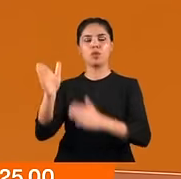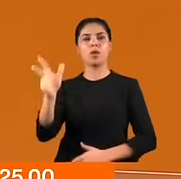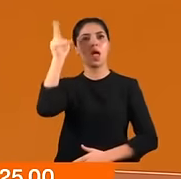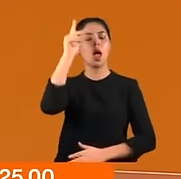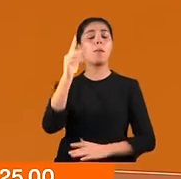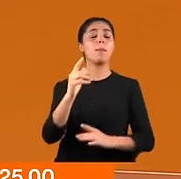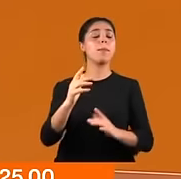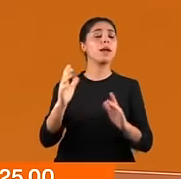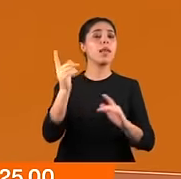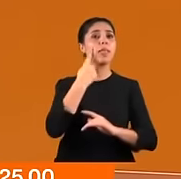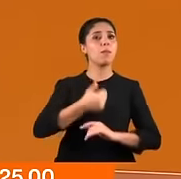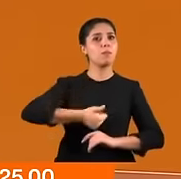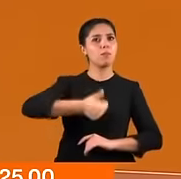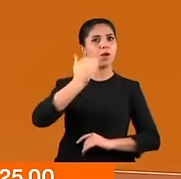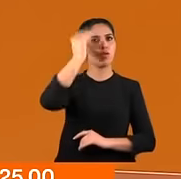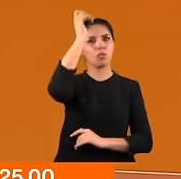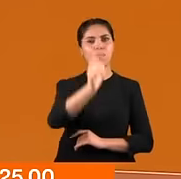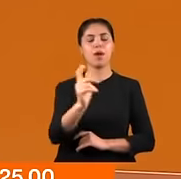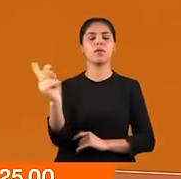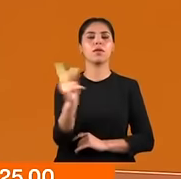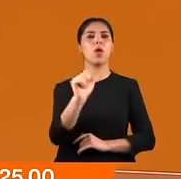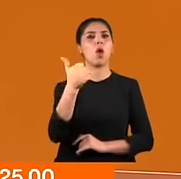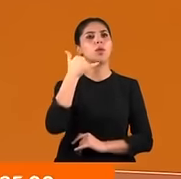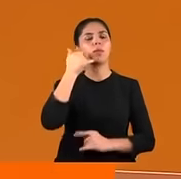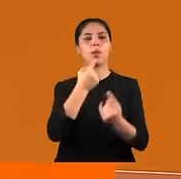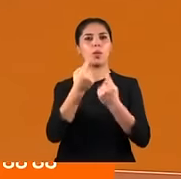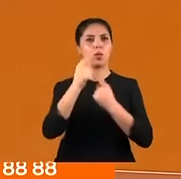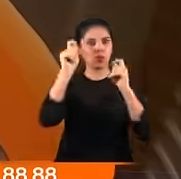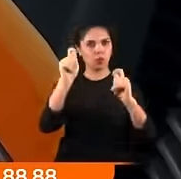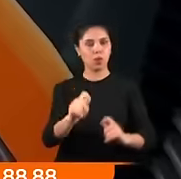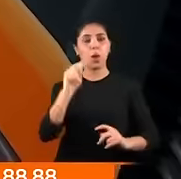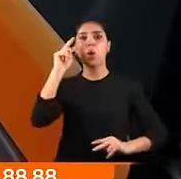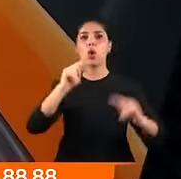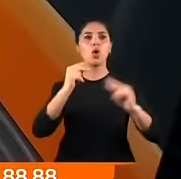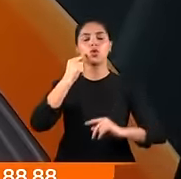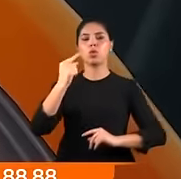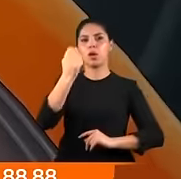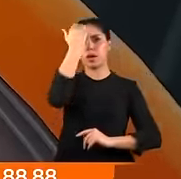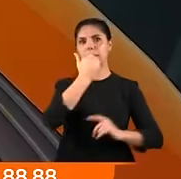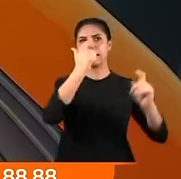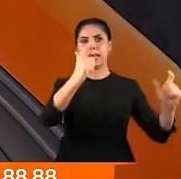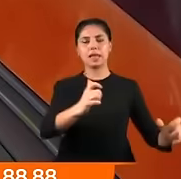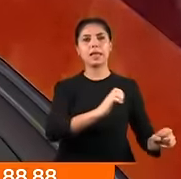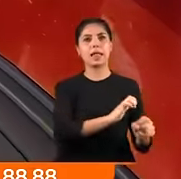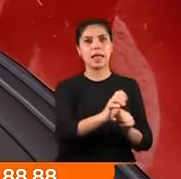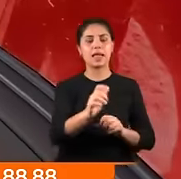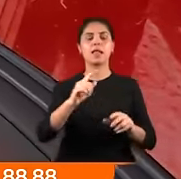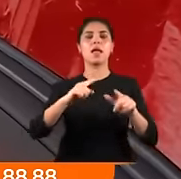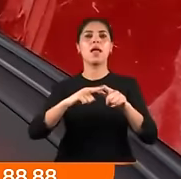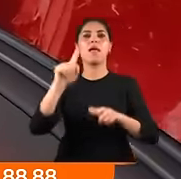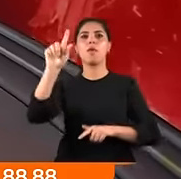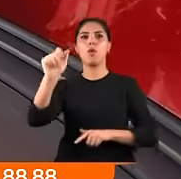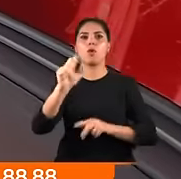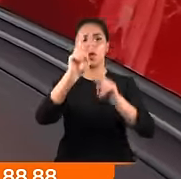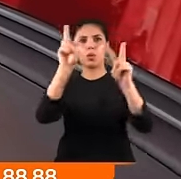Devletleri Başkanı Joe Biden'la kritik bir telefon görüşmesi gerçekleştirdi. Görüşmede Gazze'deki katliam ve F-16